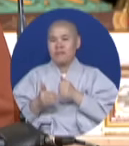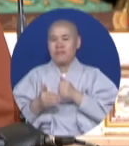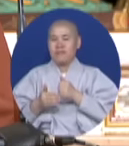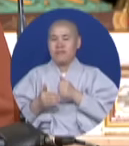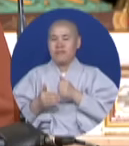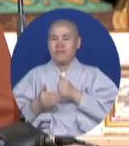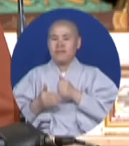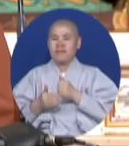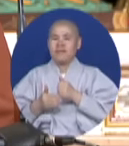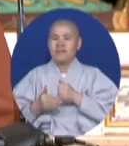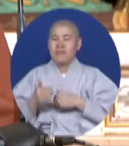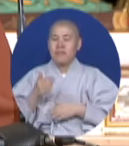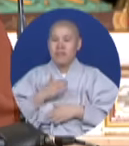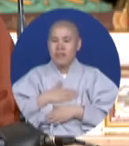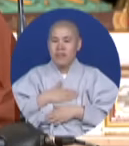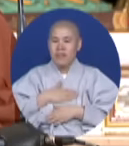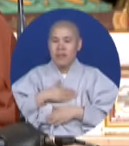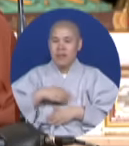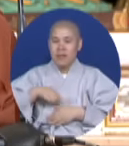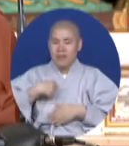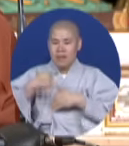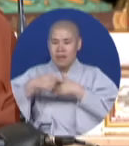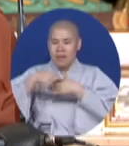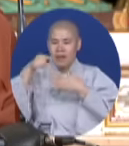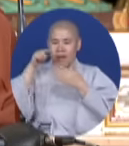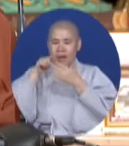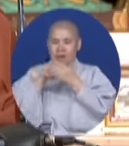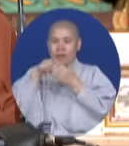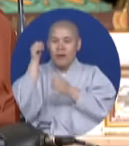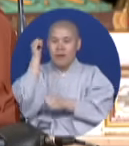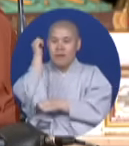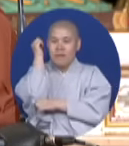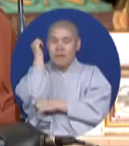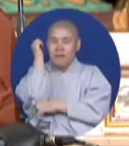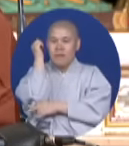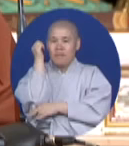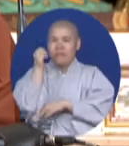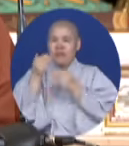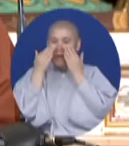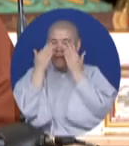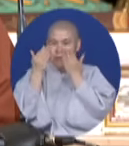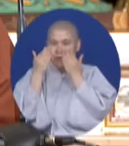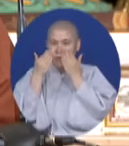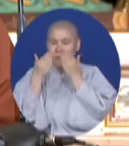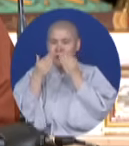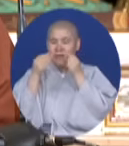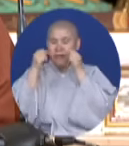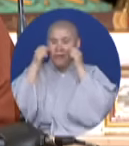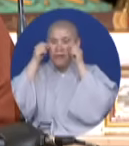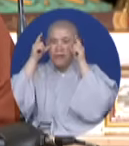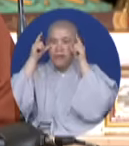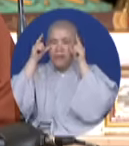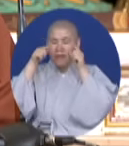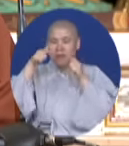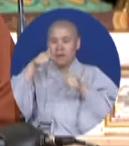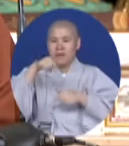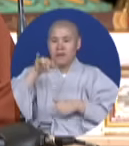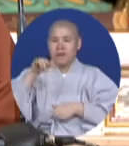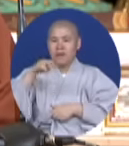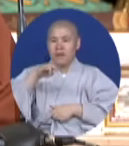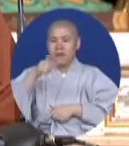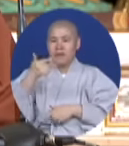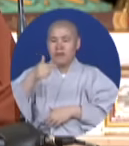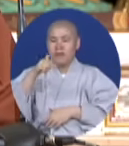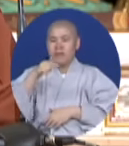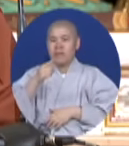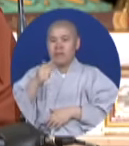그래서 자기 마음의 근원을 확실히 깨닫는 게 기신론에서 각